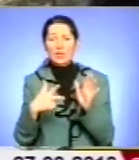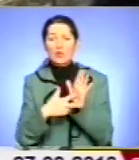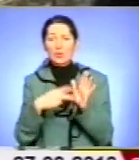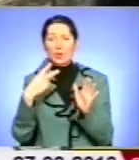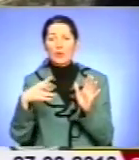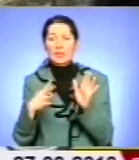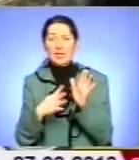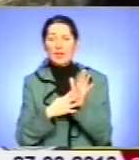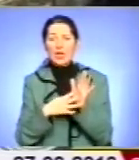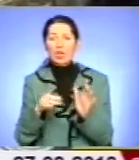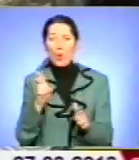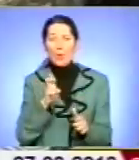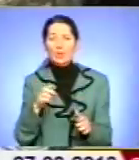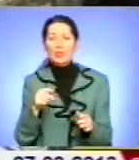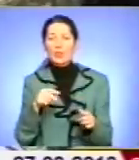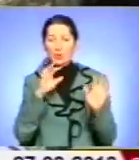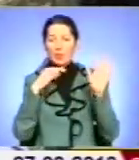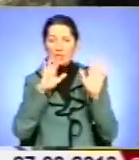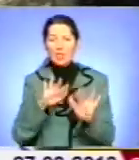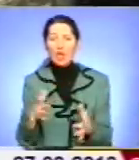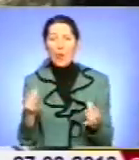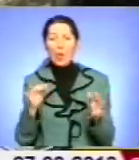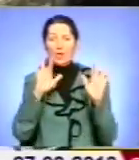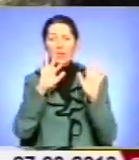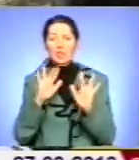28-29 березня у вигляді снігу та мокрого снігу.